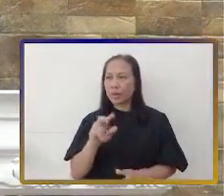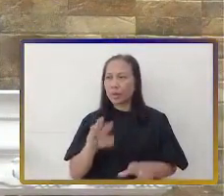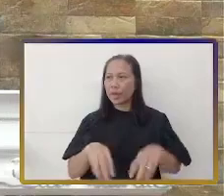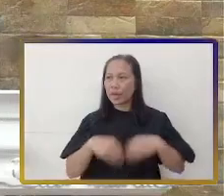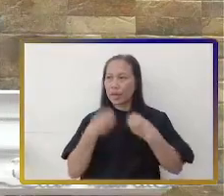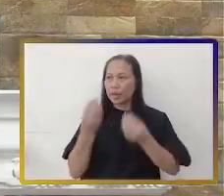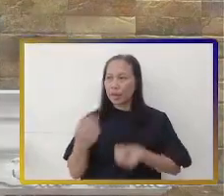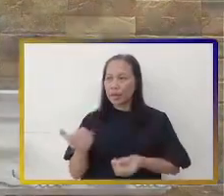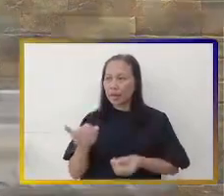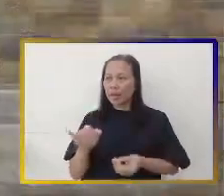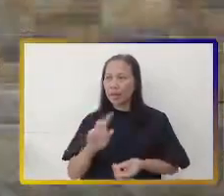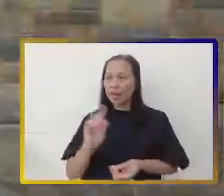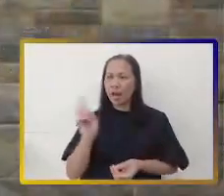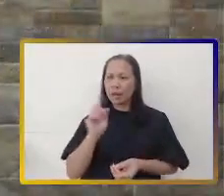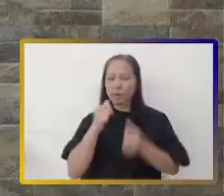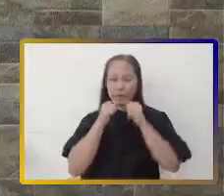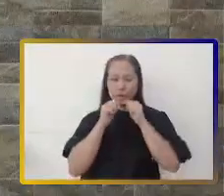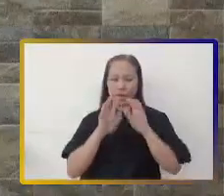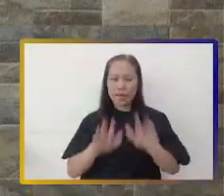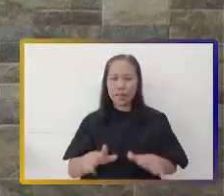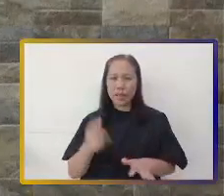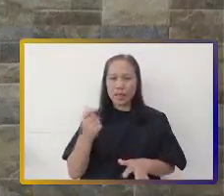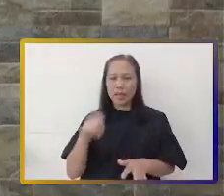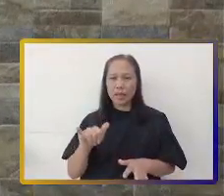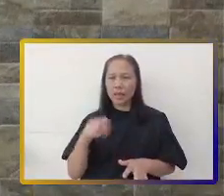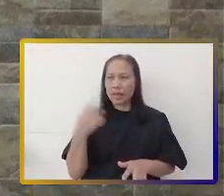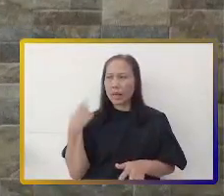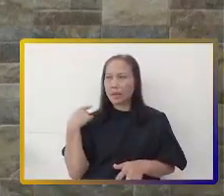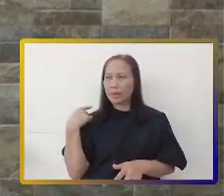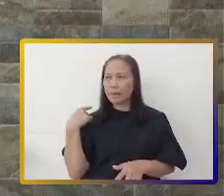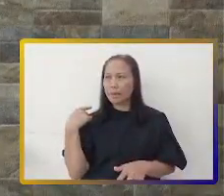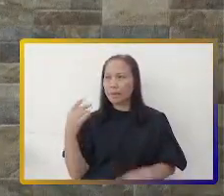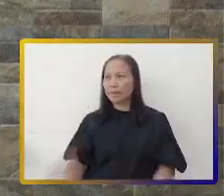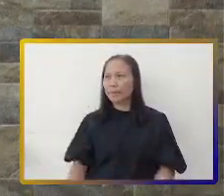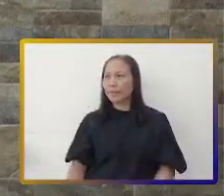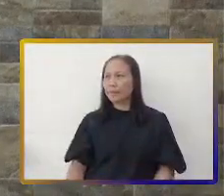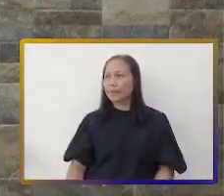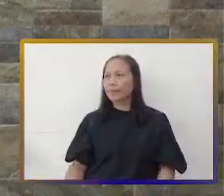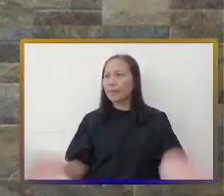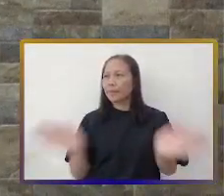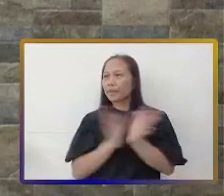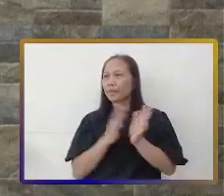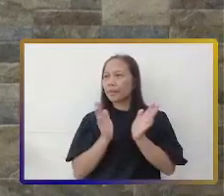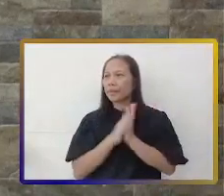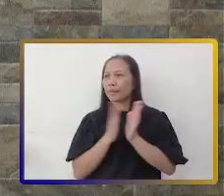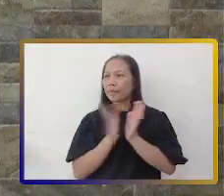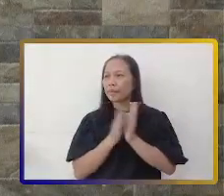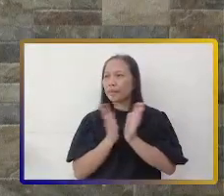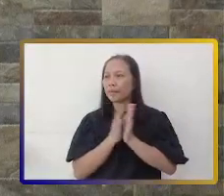Anong blessing nito sa kanila tawagin po muna si Maam Rona pakan po